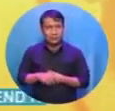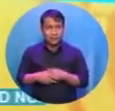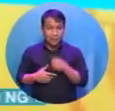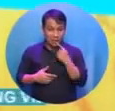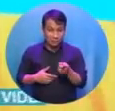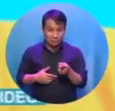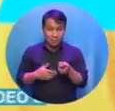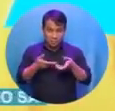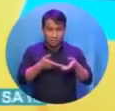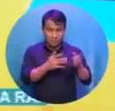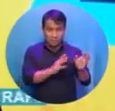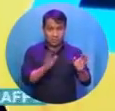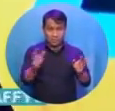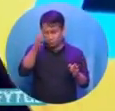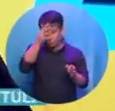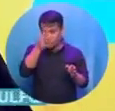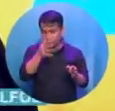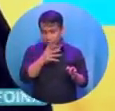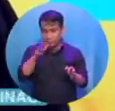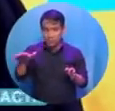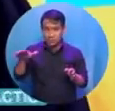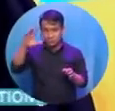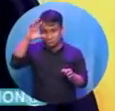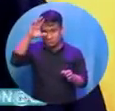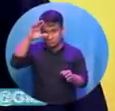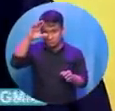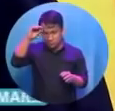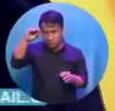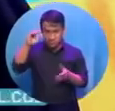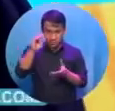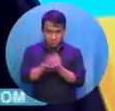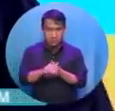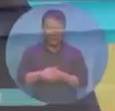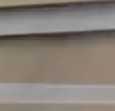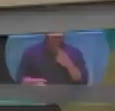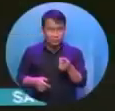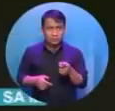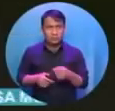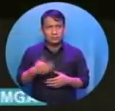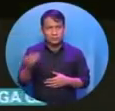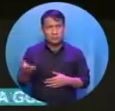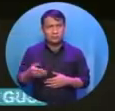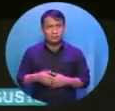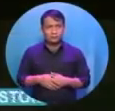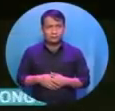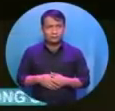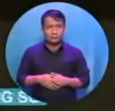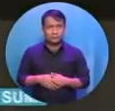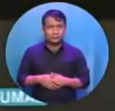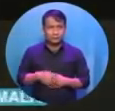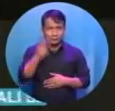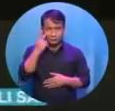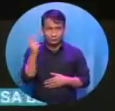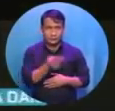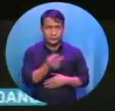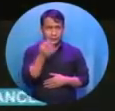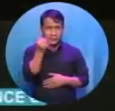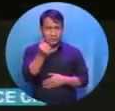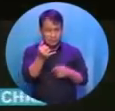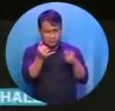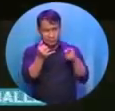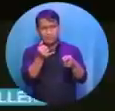basbas pa raw ito ng magulang ng lalaki. Eto, pakinggan natin. Eto pa, huling-huli, ang kanyang kabet,